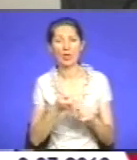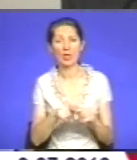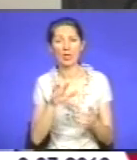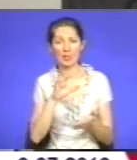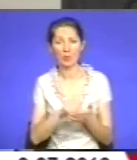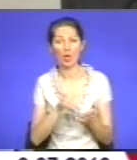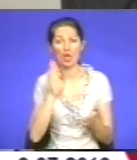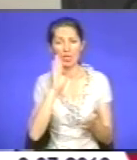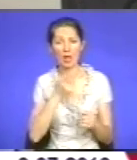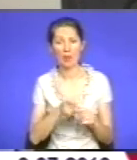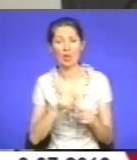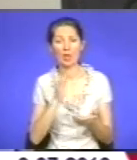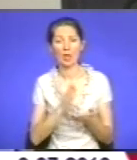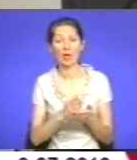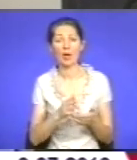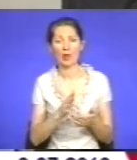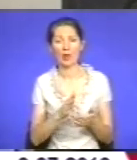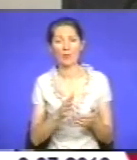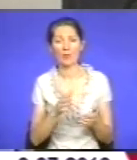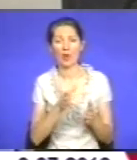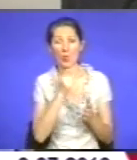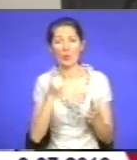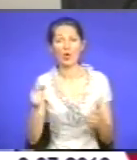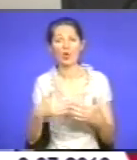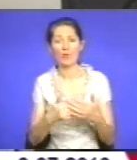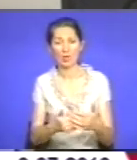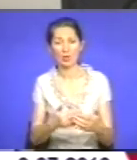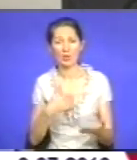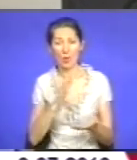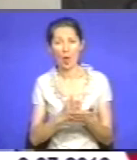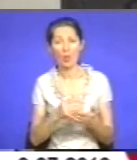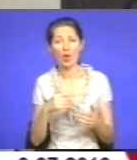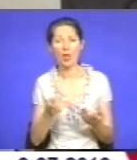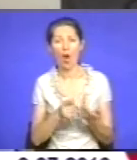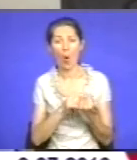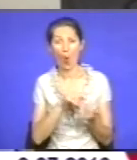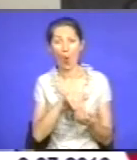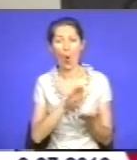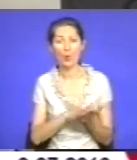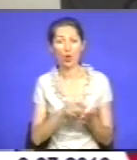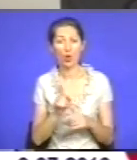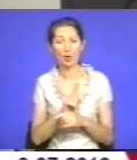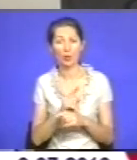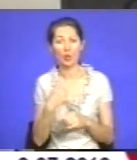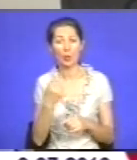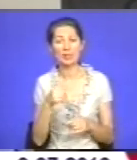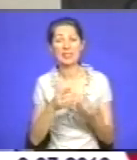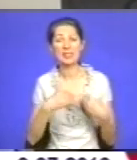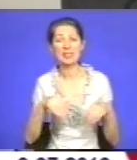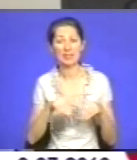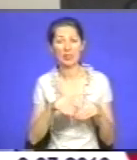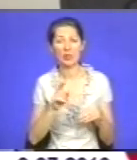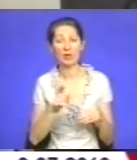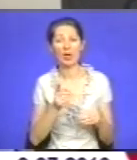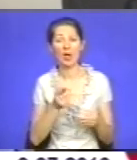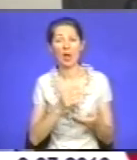жінками, які знаходяться в стадії вагітності. Ми маємо на обліку в Тернопільській області сім'ї, які знаходяться в складних